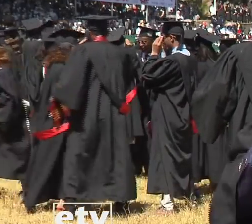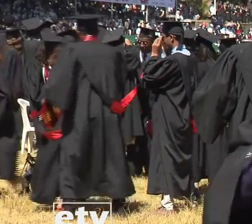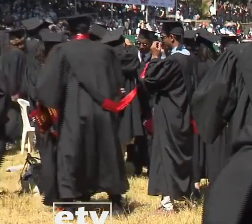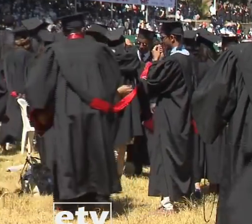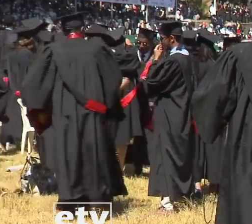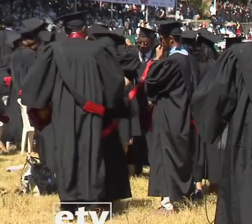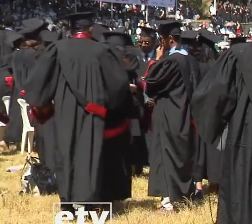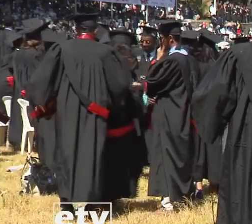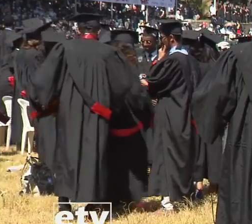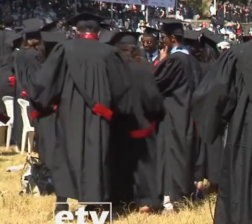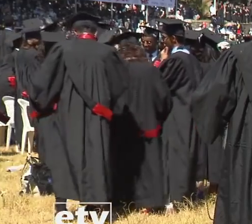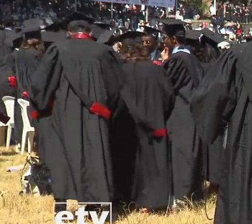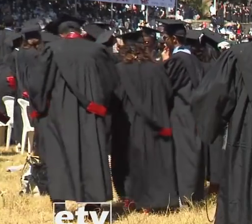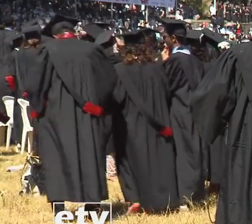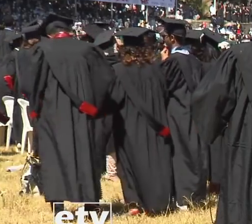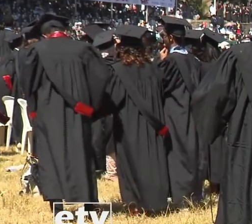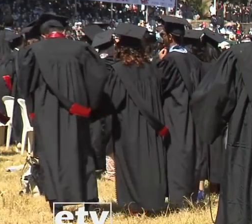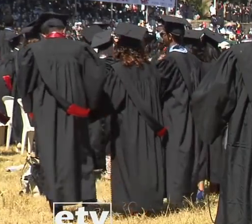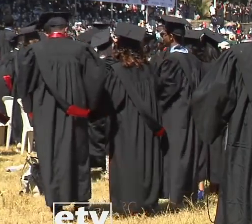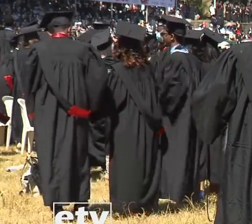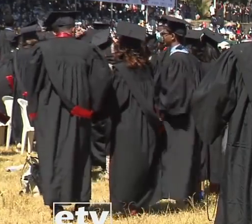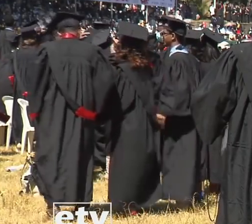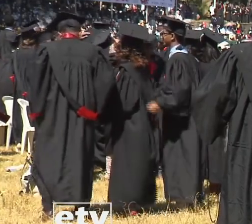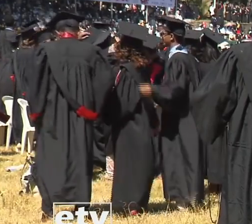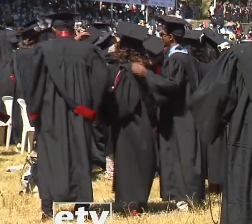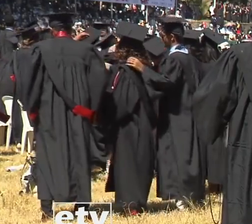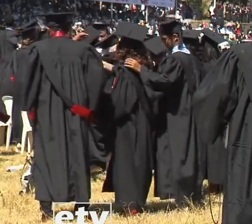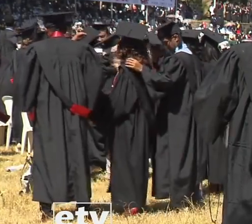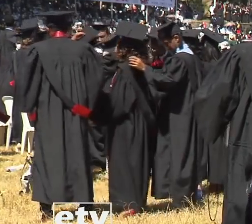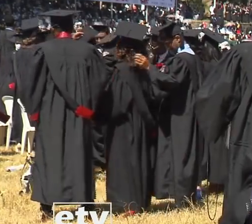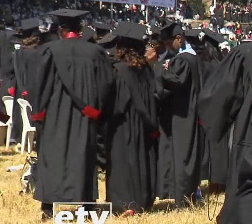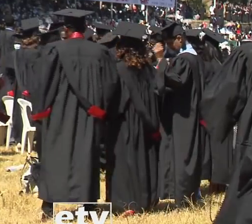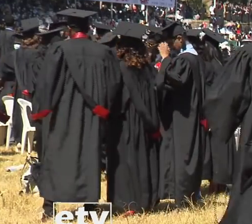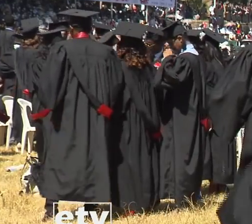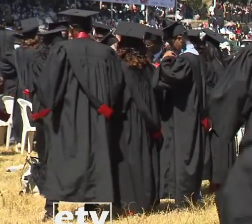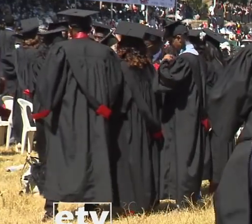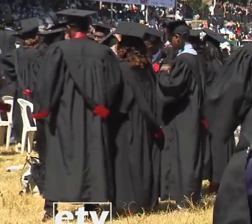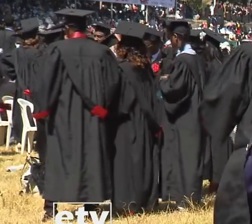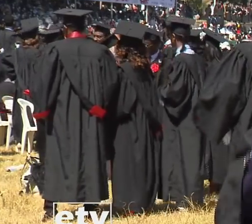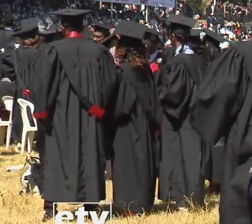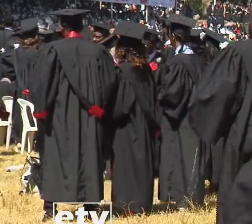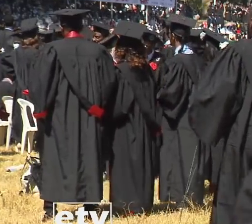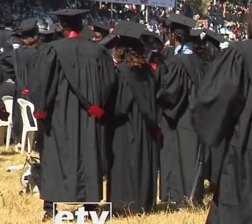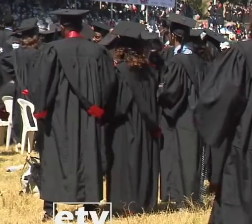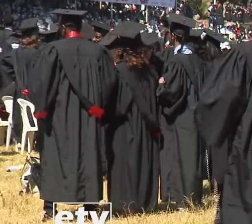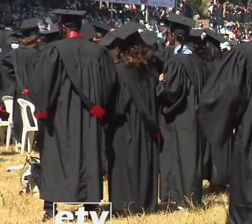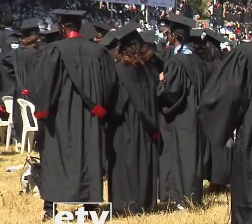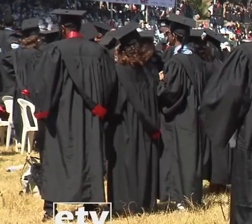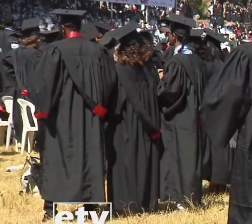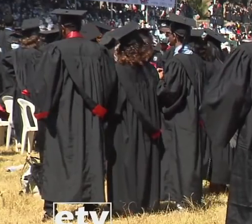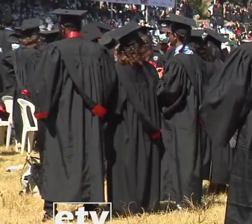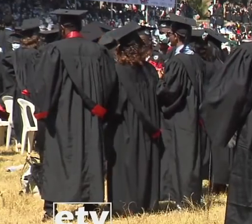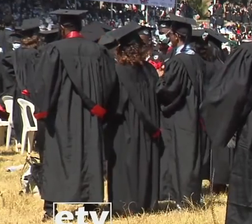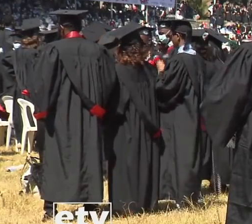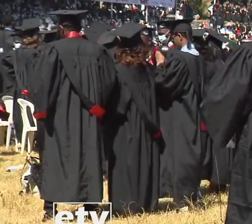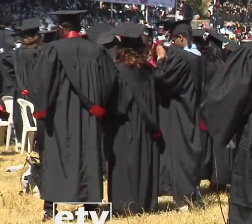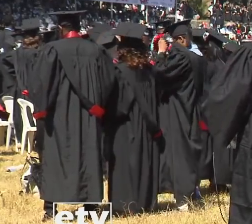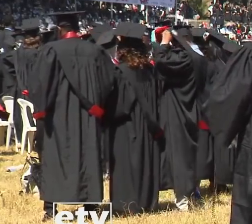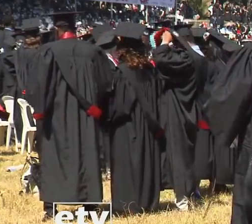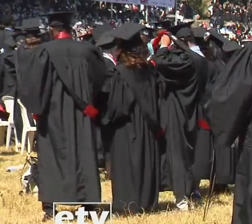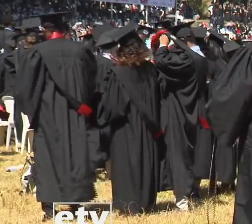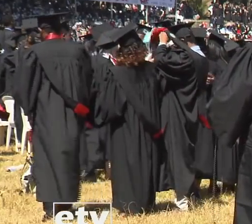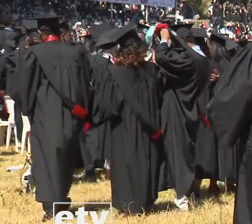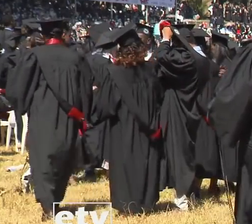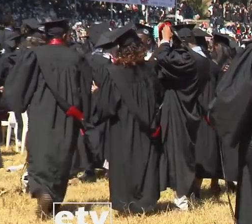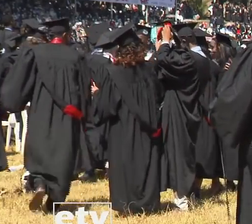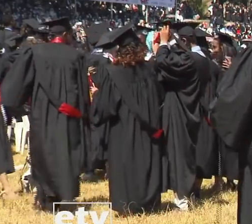ስኬት በመሆኑ እኔም የመጀመሪያው ስኬት ስለሆን እጅግ በጣም ደስ ብሎኛል። የመማር ማስተማሩ በተለይ ሁኔታ አባጭር